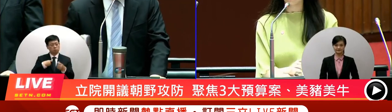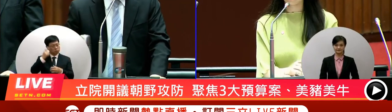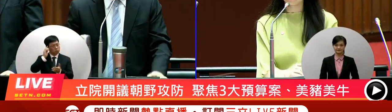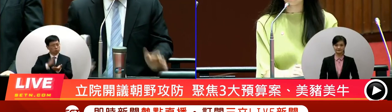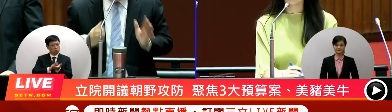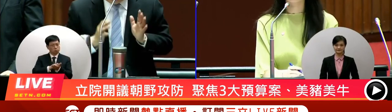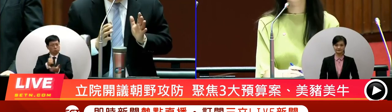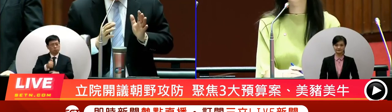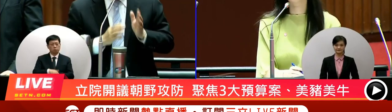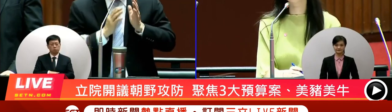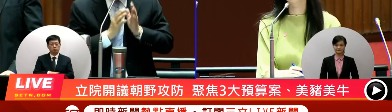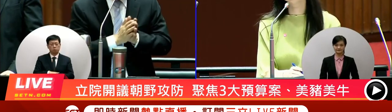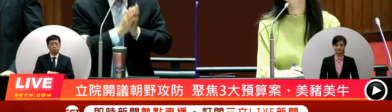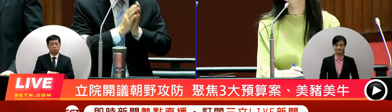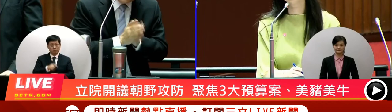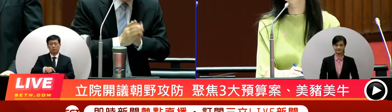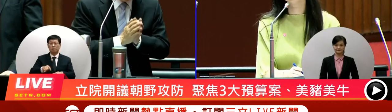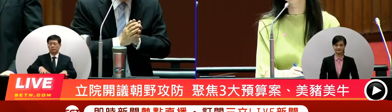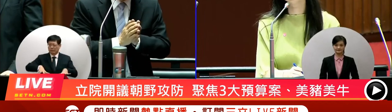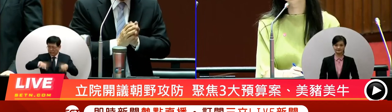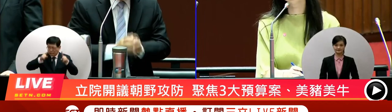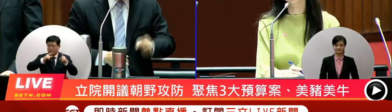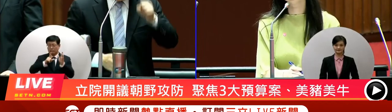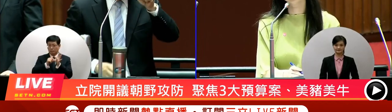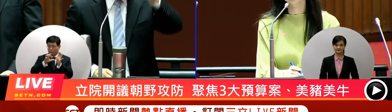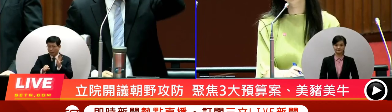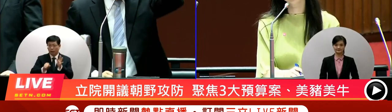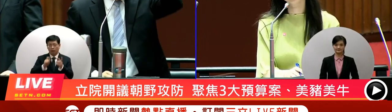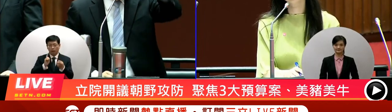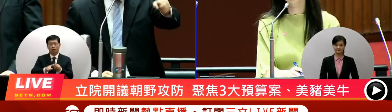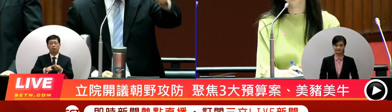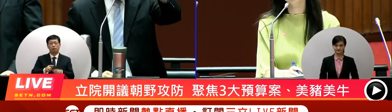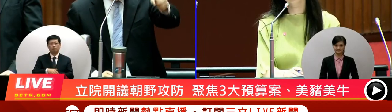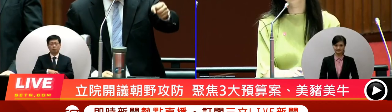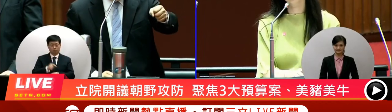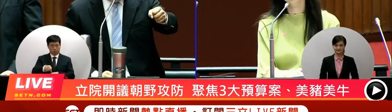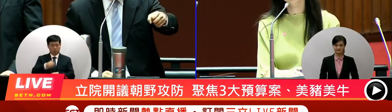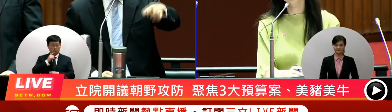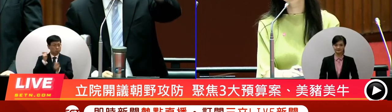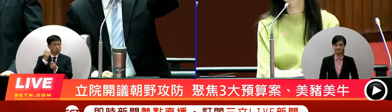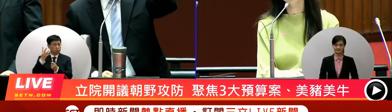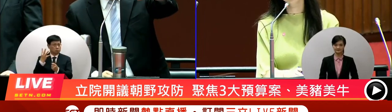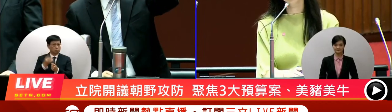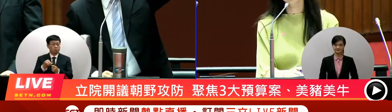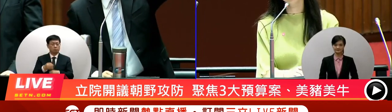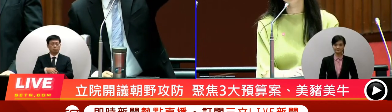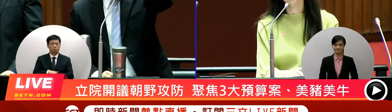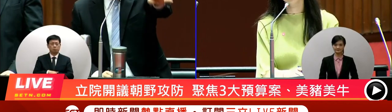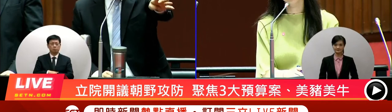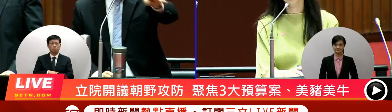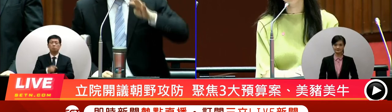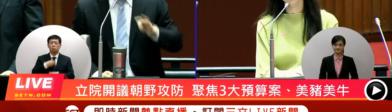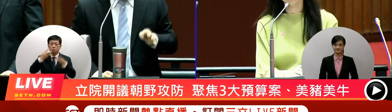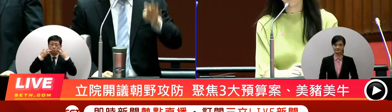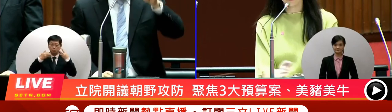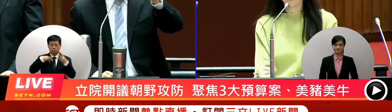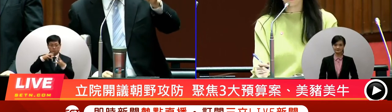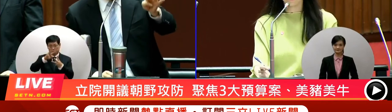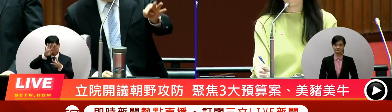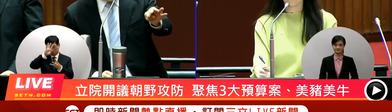定，所以这只是一个契机，我们也因为这些年来我们惠州猪瘟守住